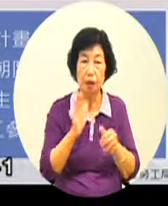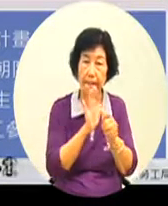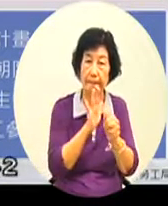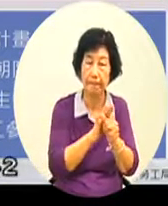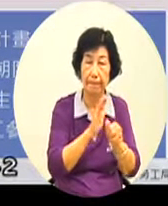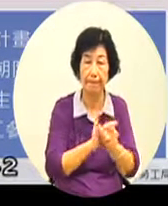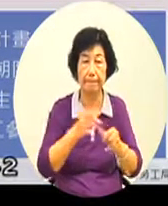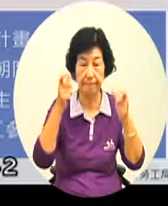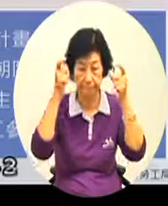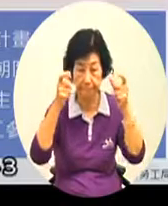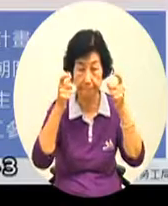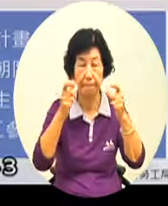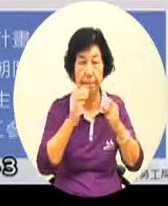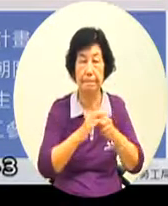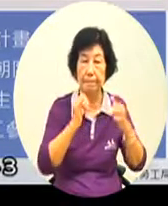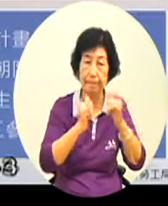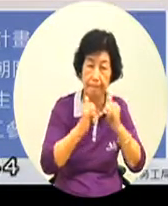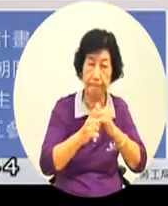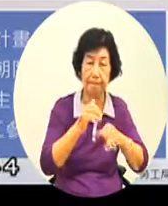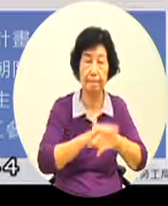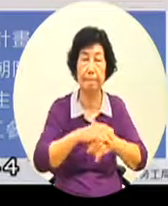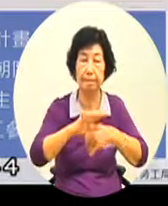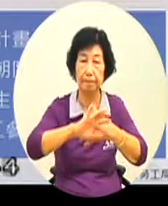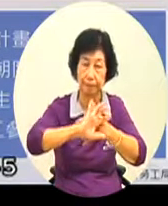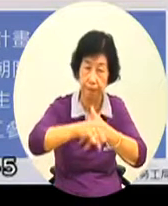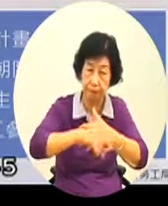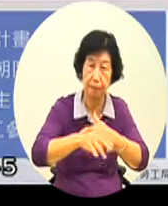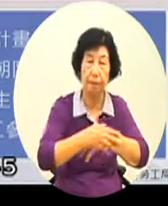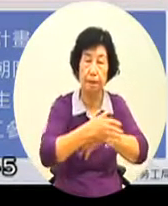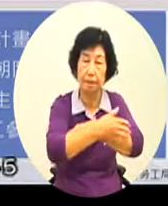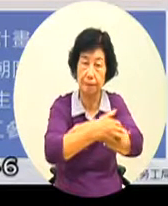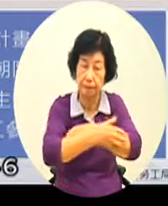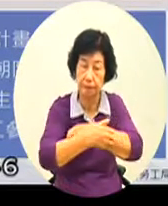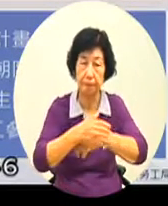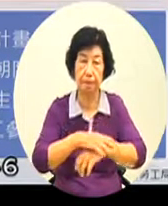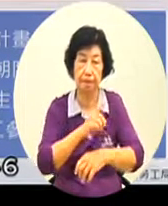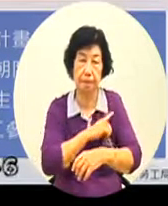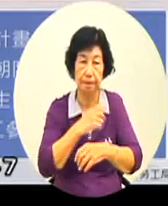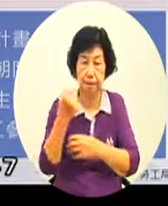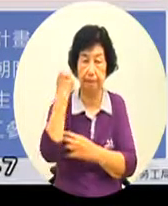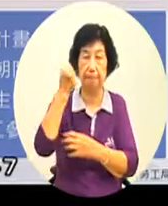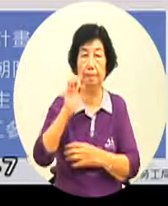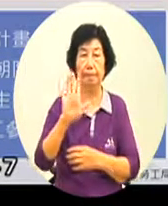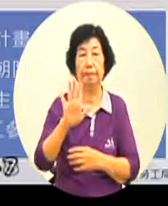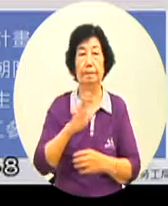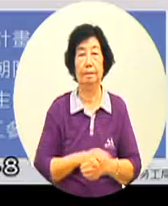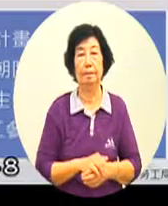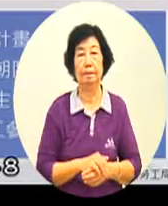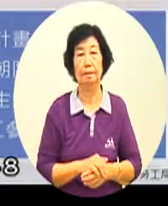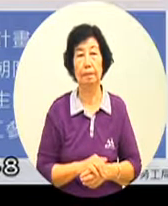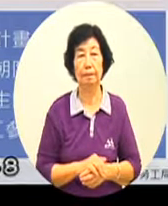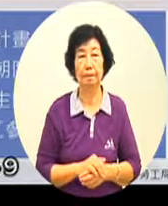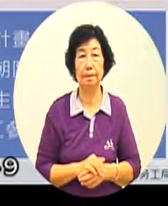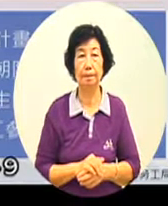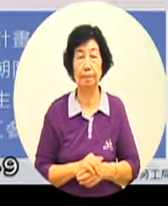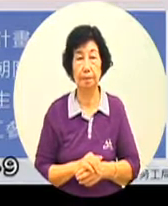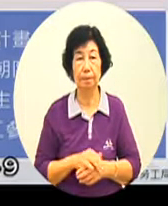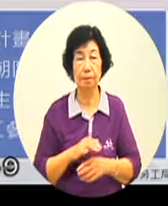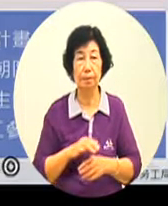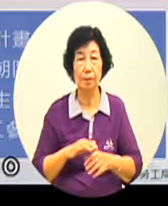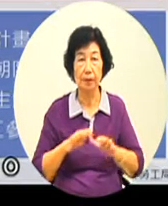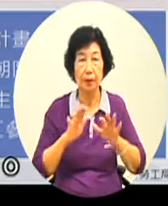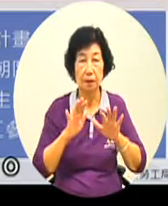及外籍劳工更能够了解自己的劳动权益。那在接下来我们在于劳工因为